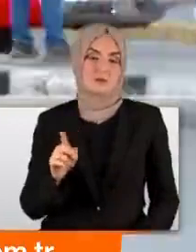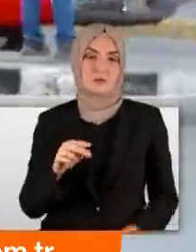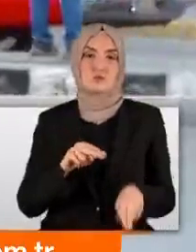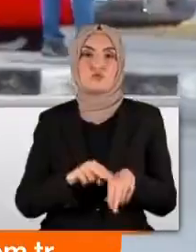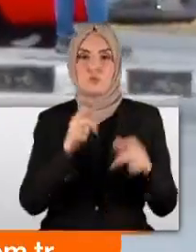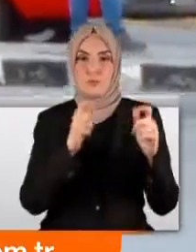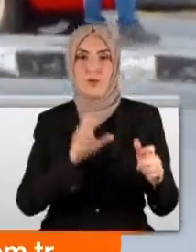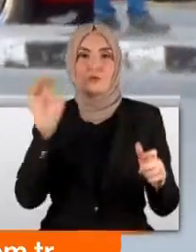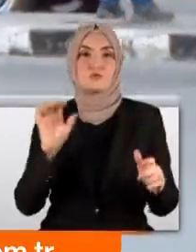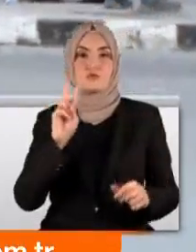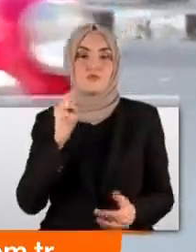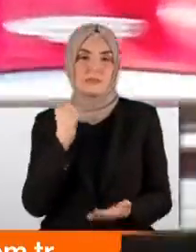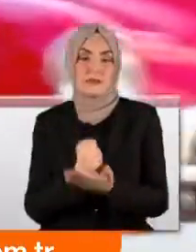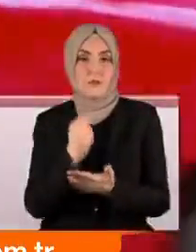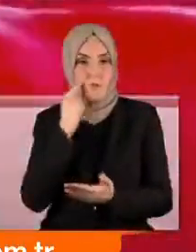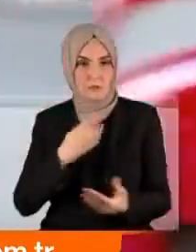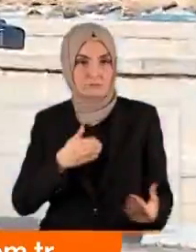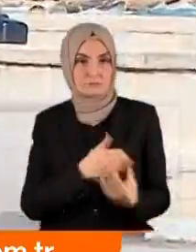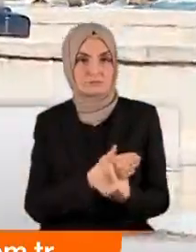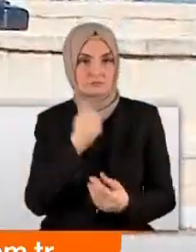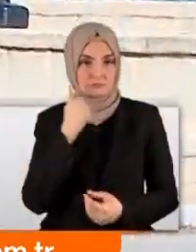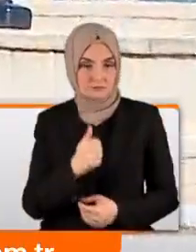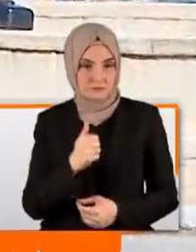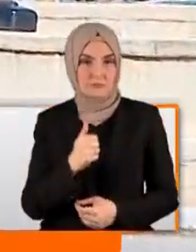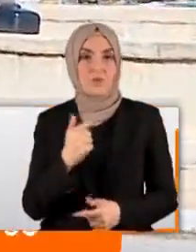girebileceğiniz adada birçok ülkenin aksine otel karantinası yok.